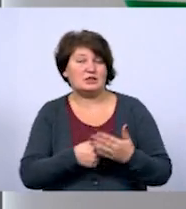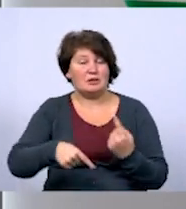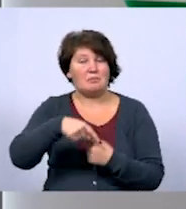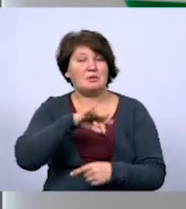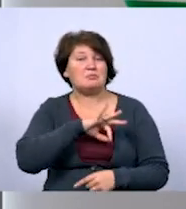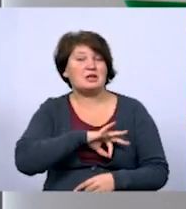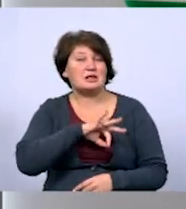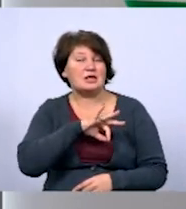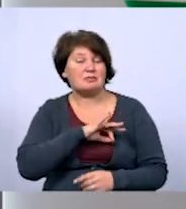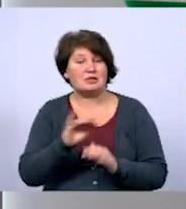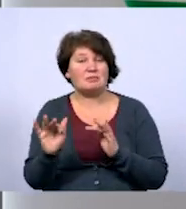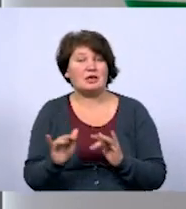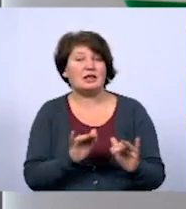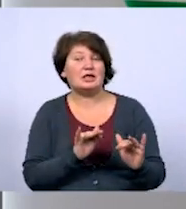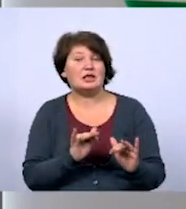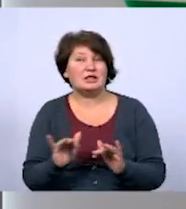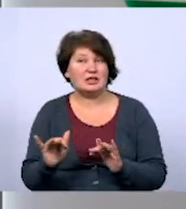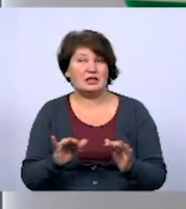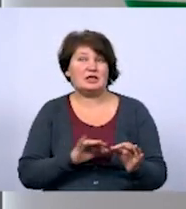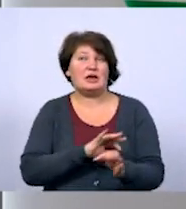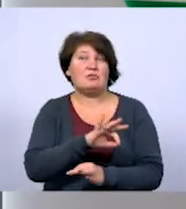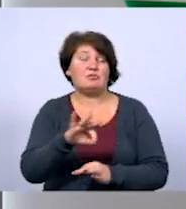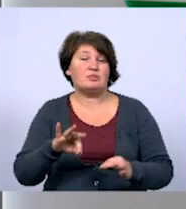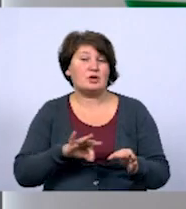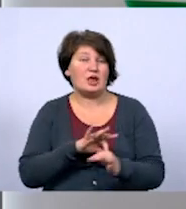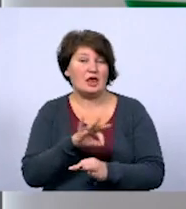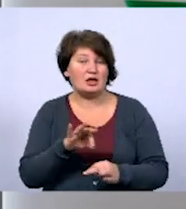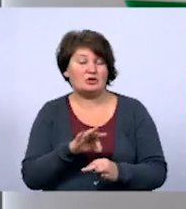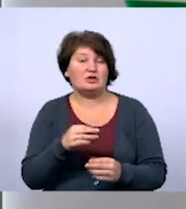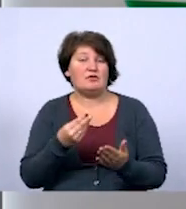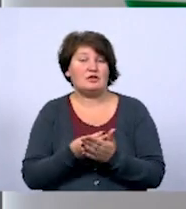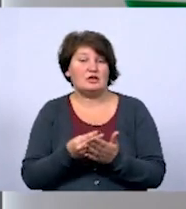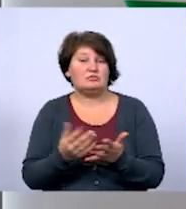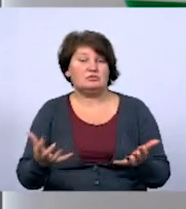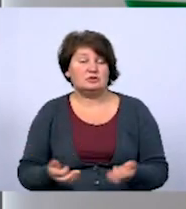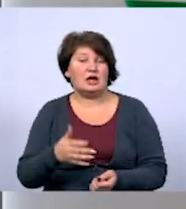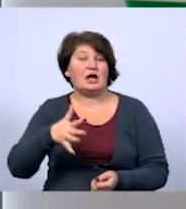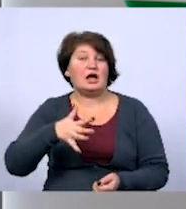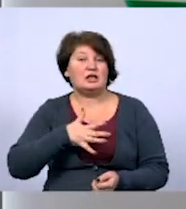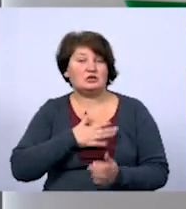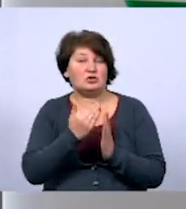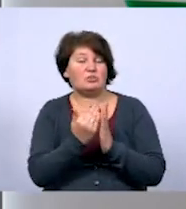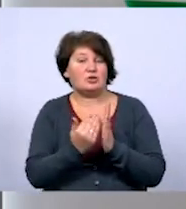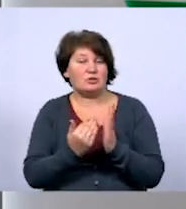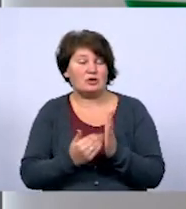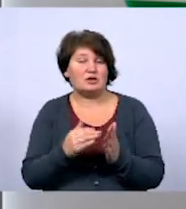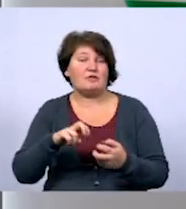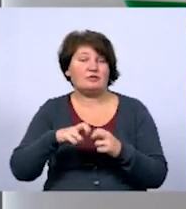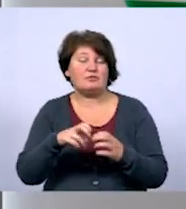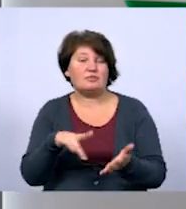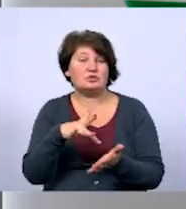підприємницями. Діє проєкт за фінансової підтримки канадської програми «Проміс» та Івано-Франківської міської ради, яка